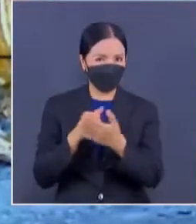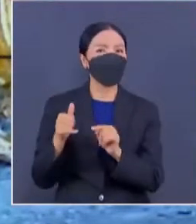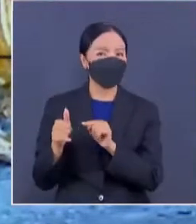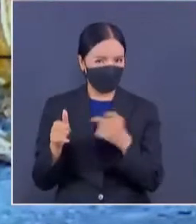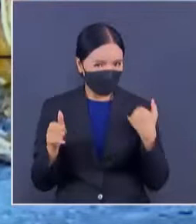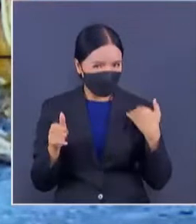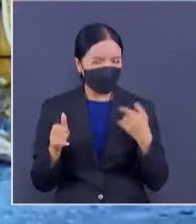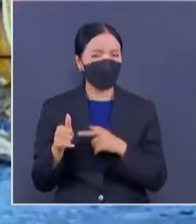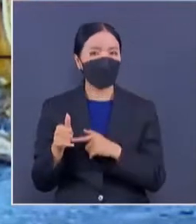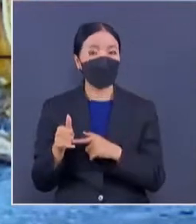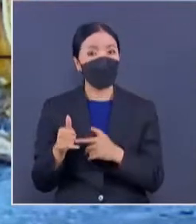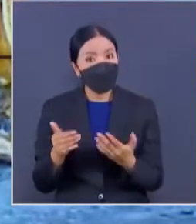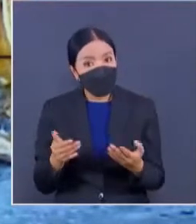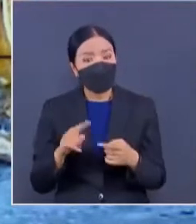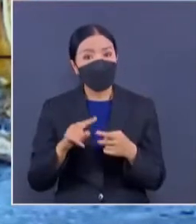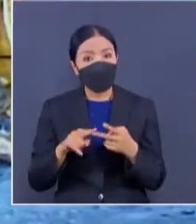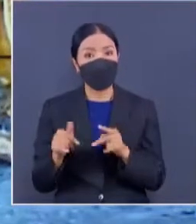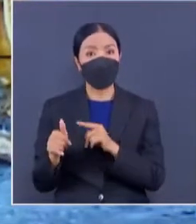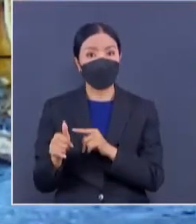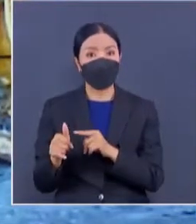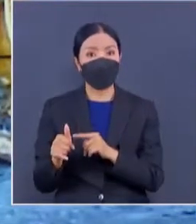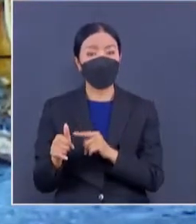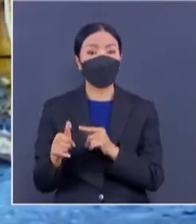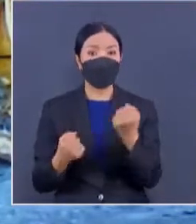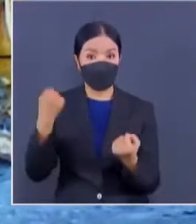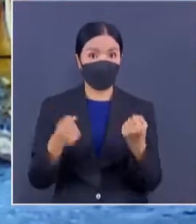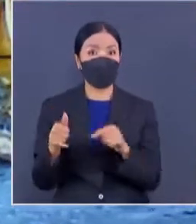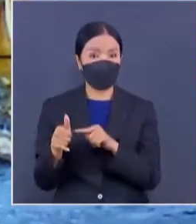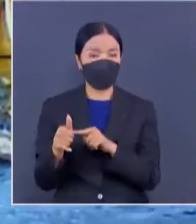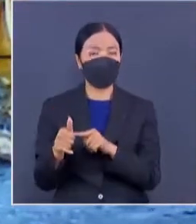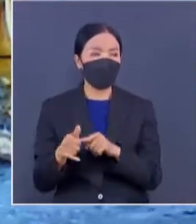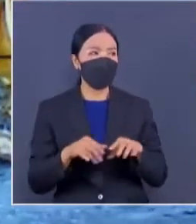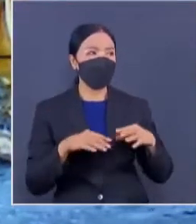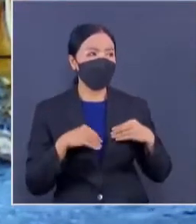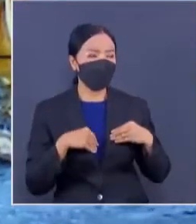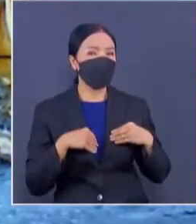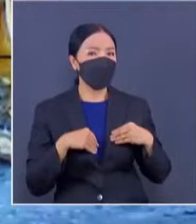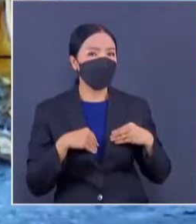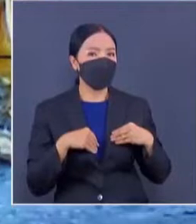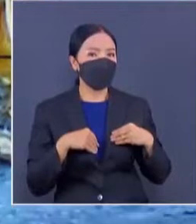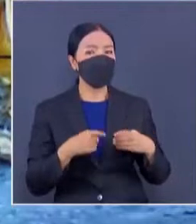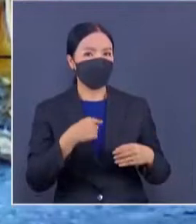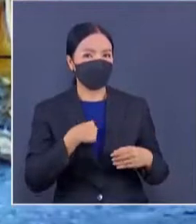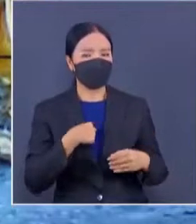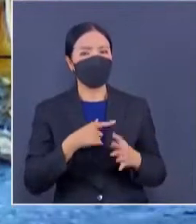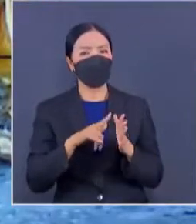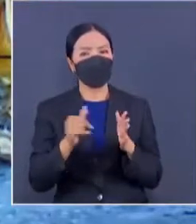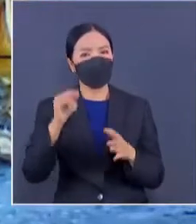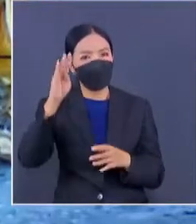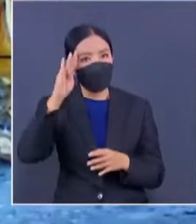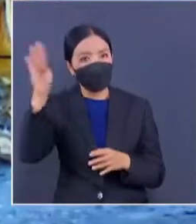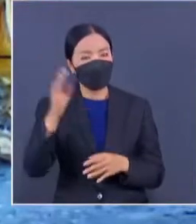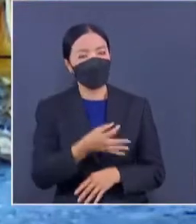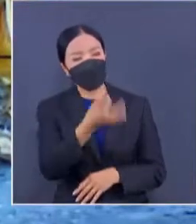ในร่างกายและไม่ใช่เท่านั้นนะครับเจ้าตัวก็คือโชเฟอร์ที่ขับรถก็ยอมรับครับว่าเขาเสพยาบ้าขณะ